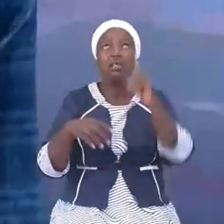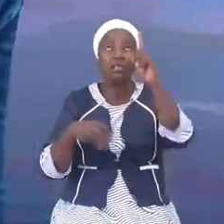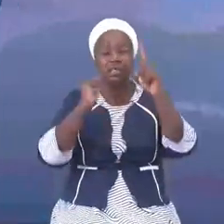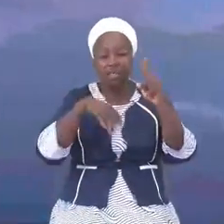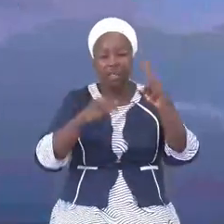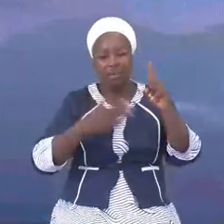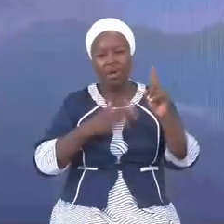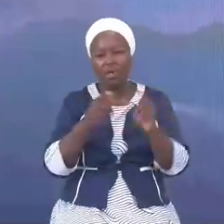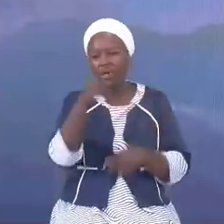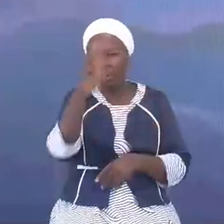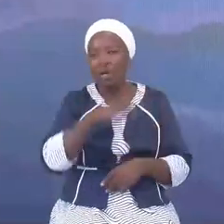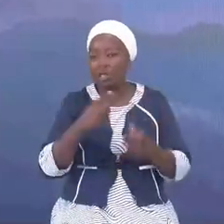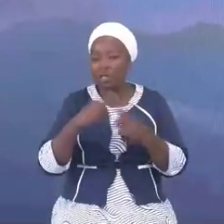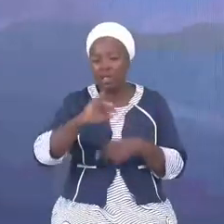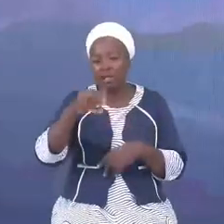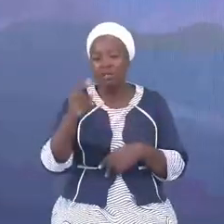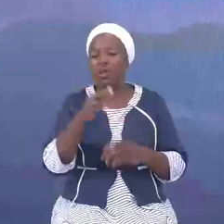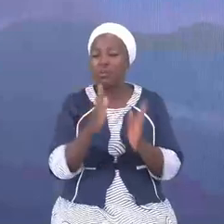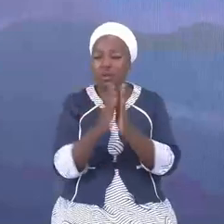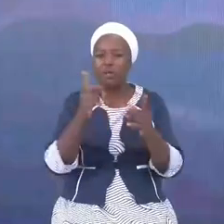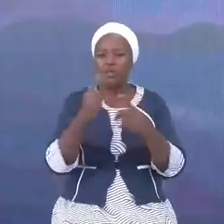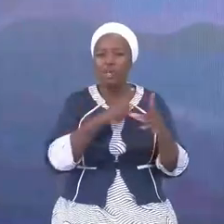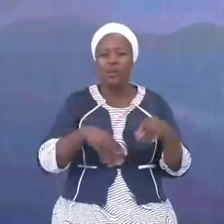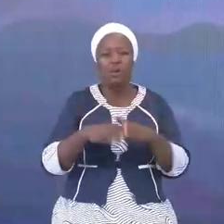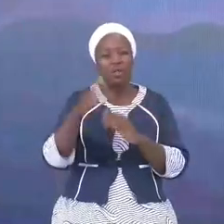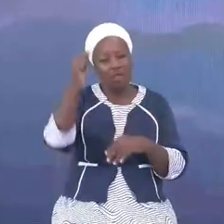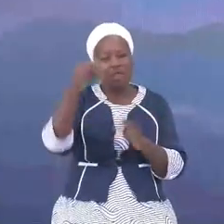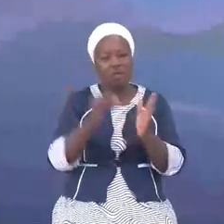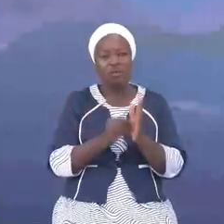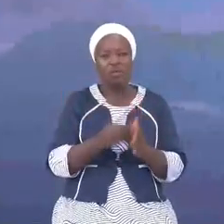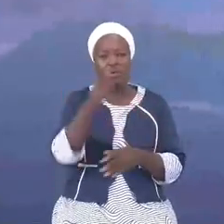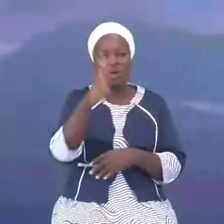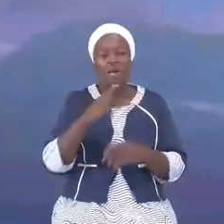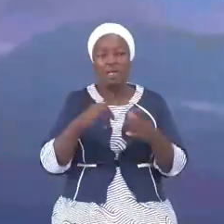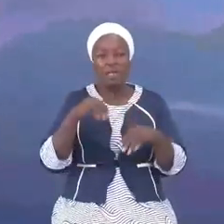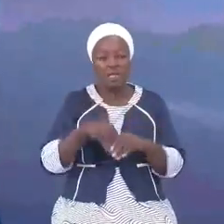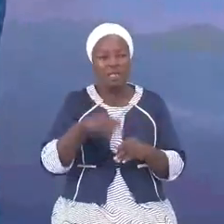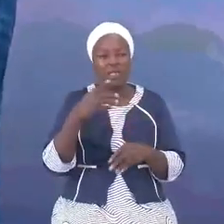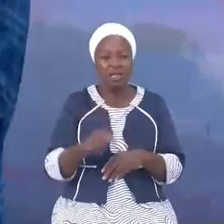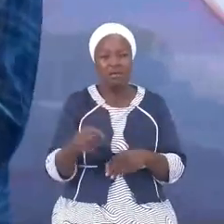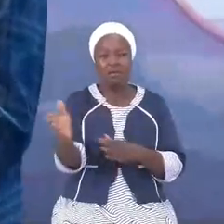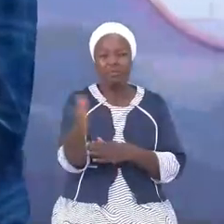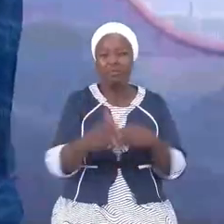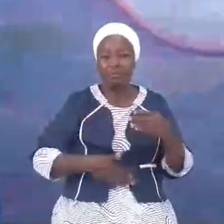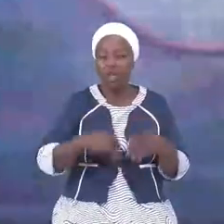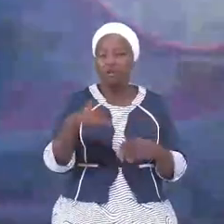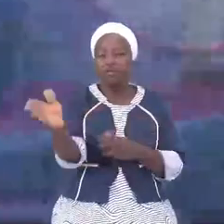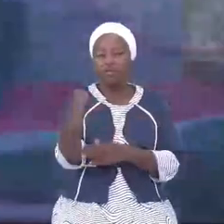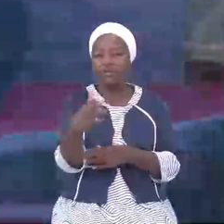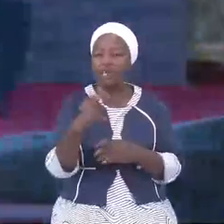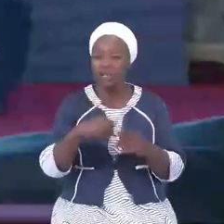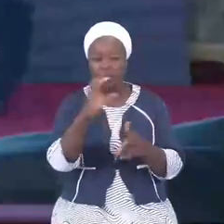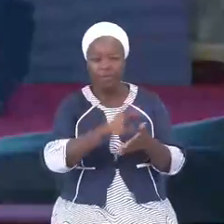l'Éternel son Dieu dans le ventre du poisson. Verset 3, on dit, il dit, dans